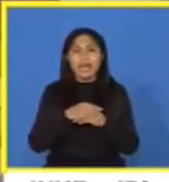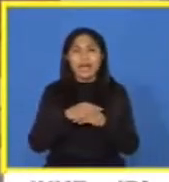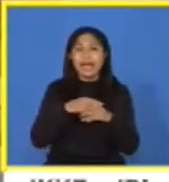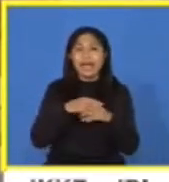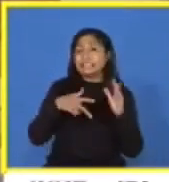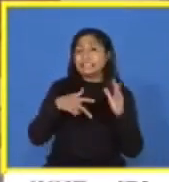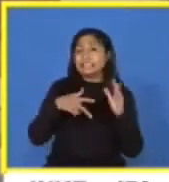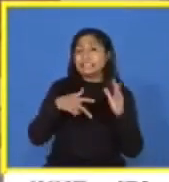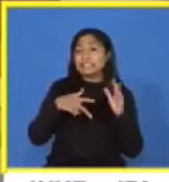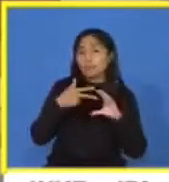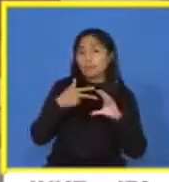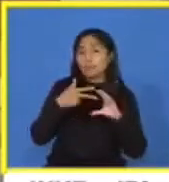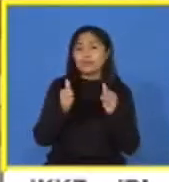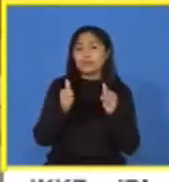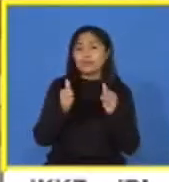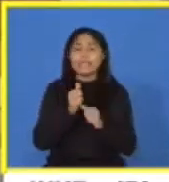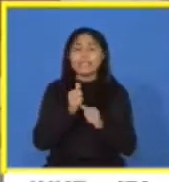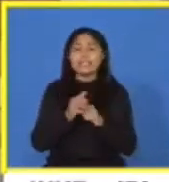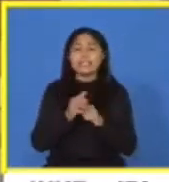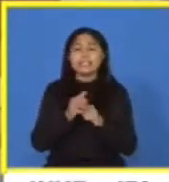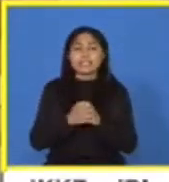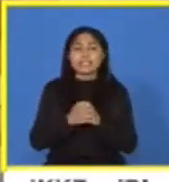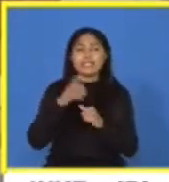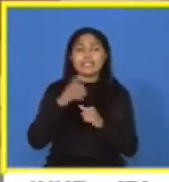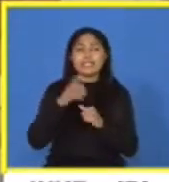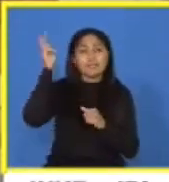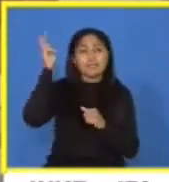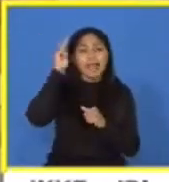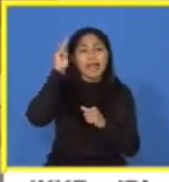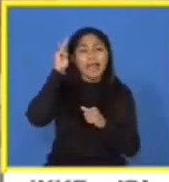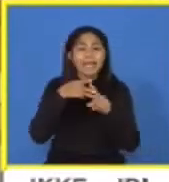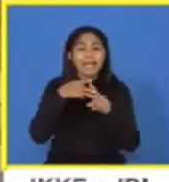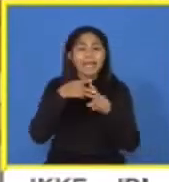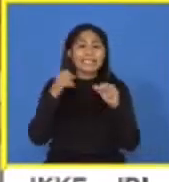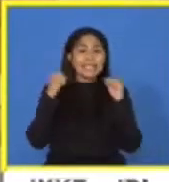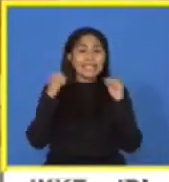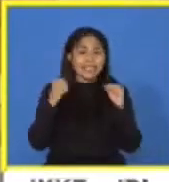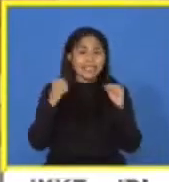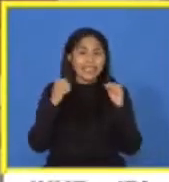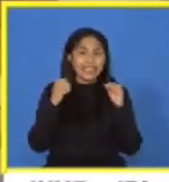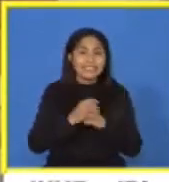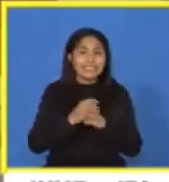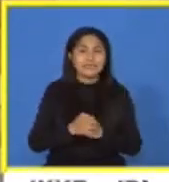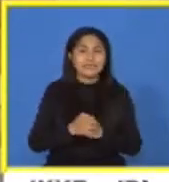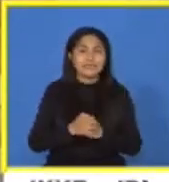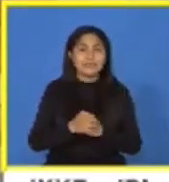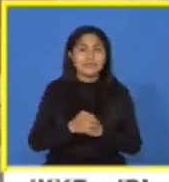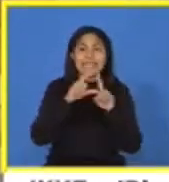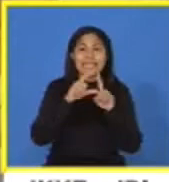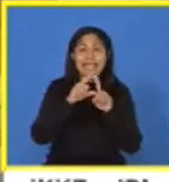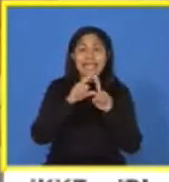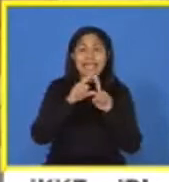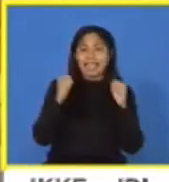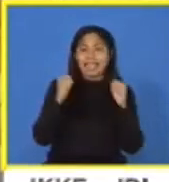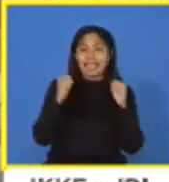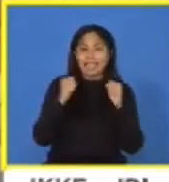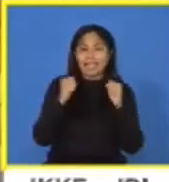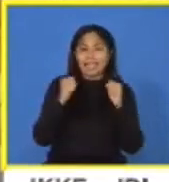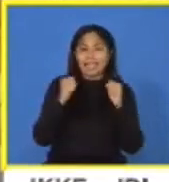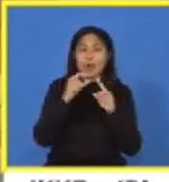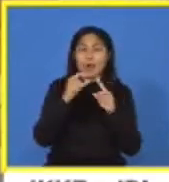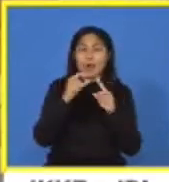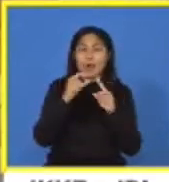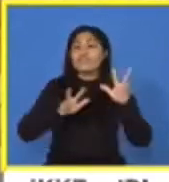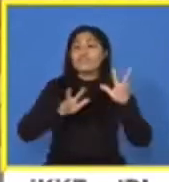meeting dengan Kepala Bidang Pelayanan Kesehatan atau Yankes Dinkes Provinsi Nusa